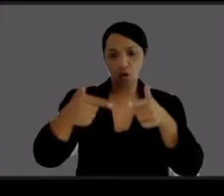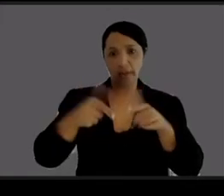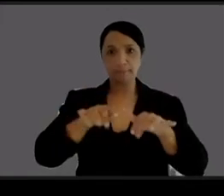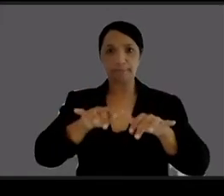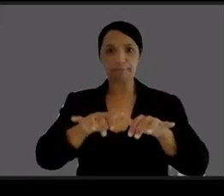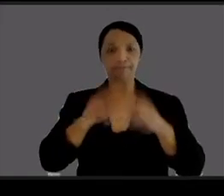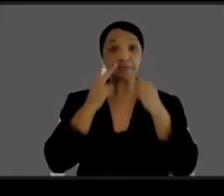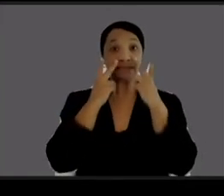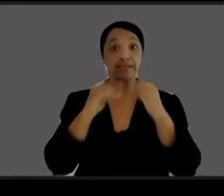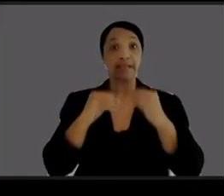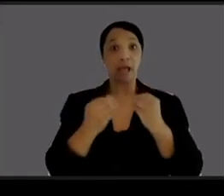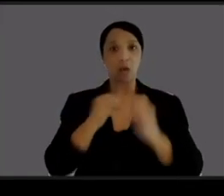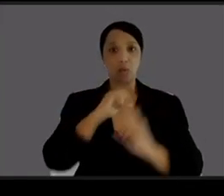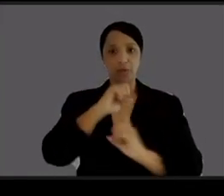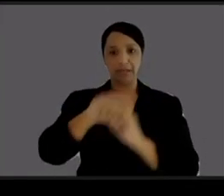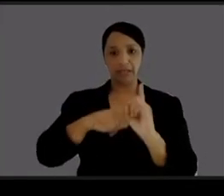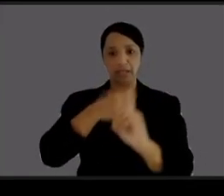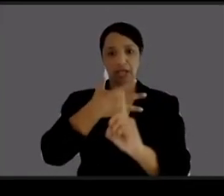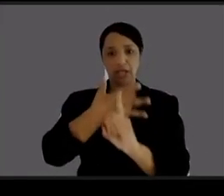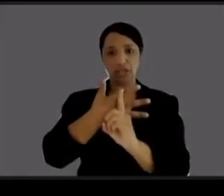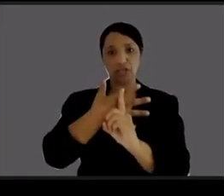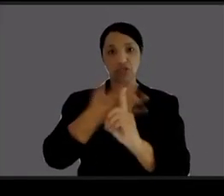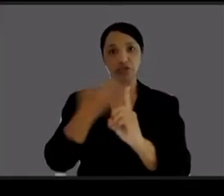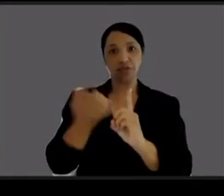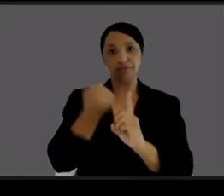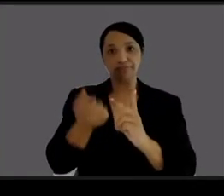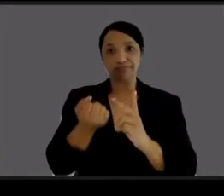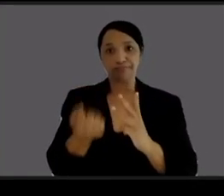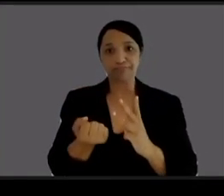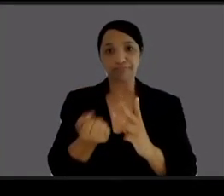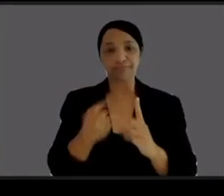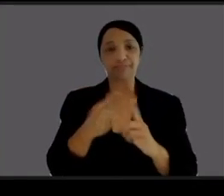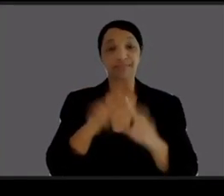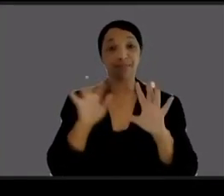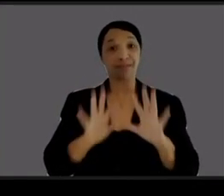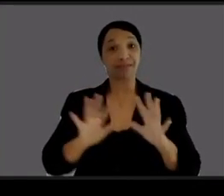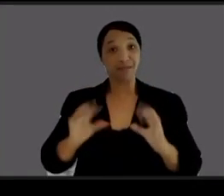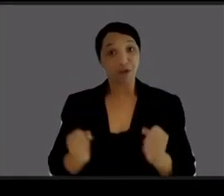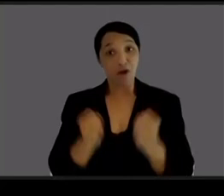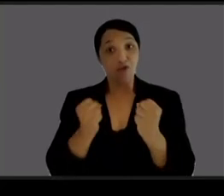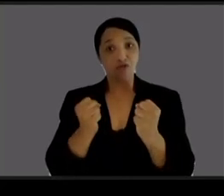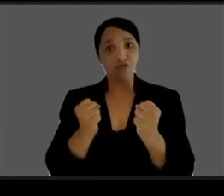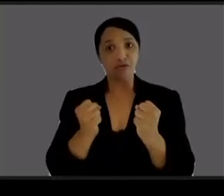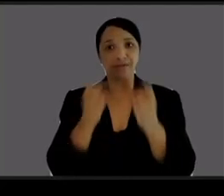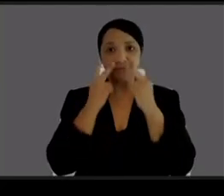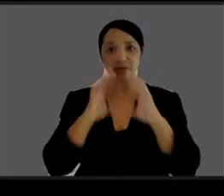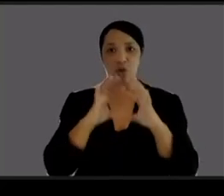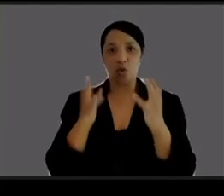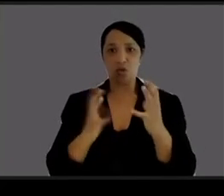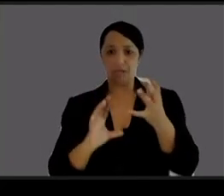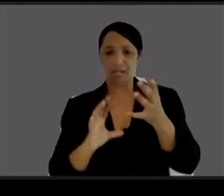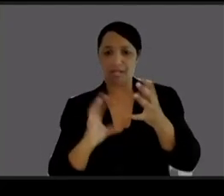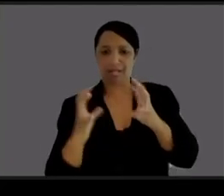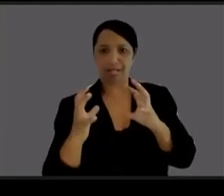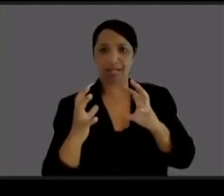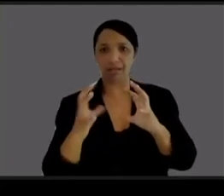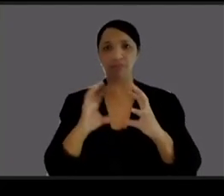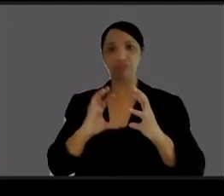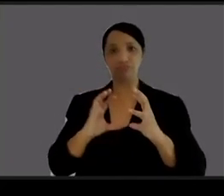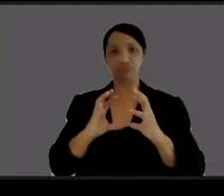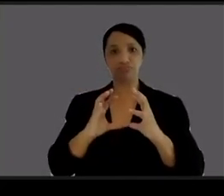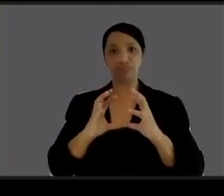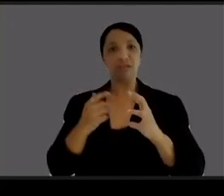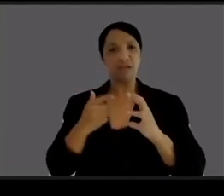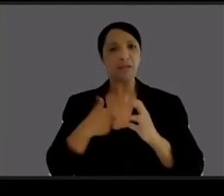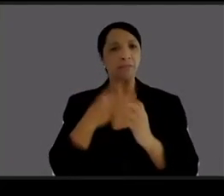تتيحها الانترنت المساعده في تحقيق اهداف التنميه المستدامه واتخاذ اجراءات مناخيه وبناء عالم افضل انا